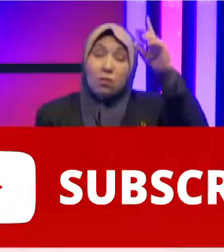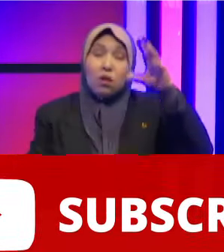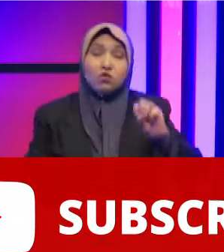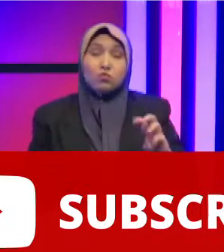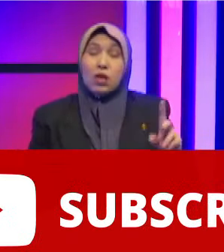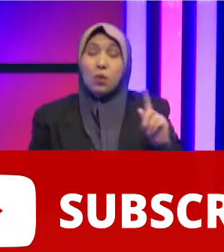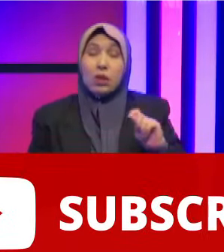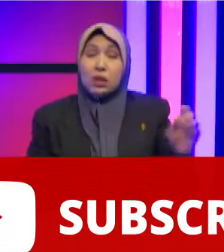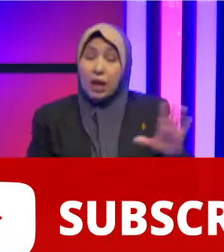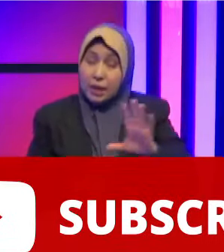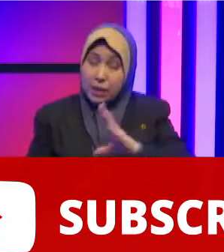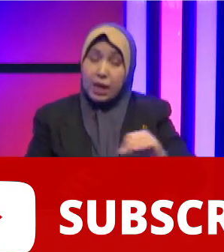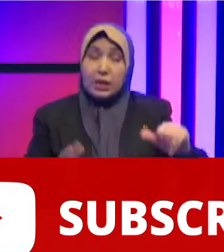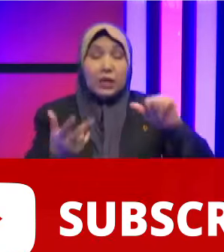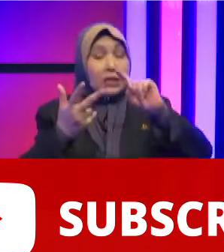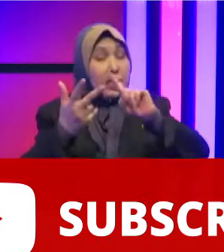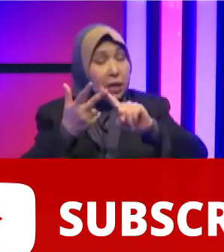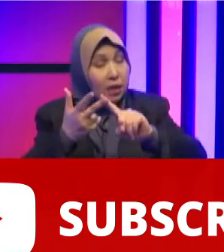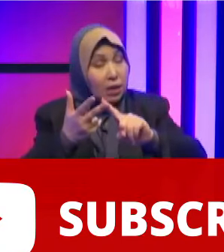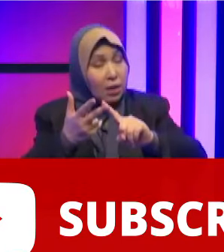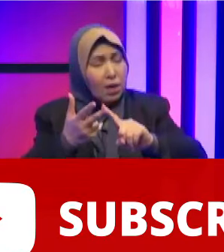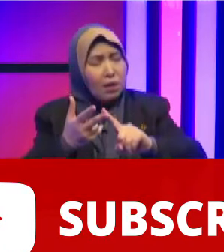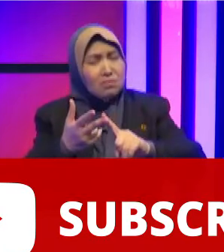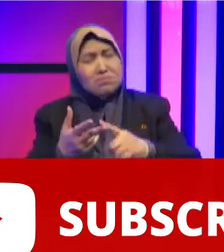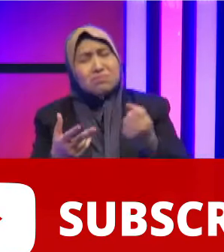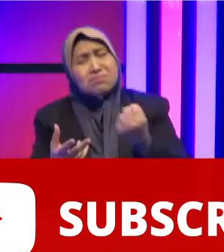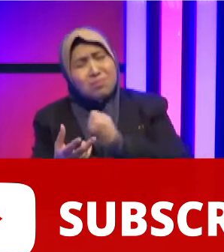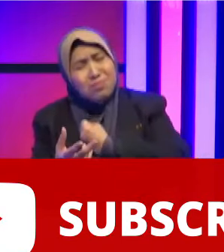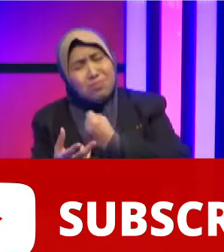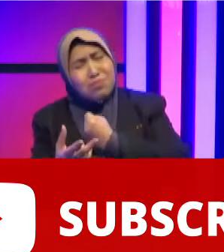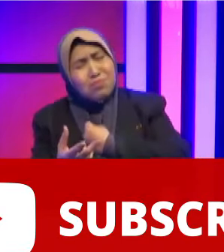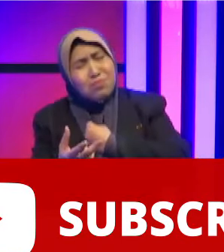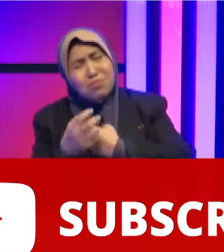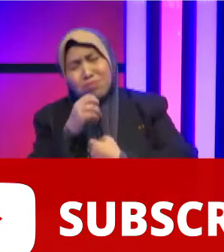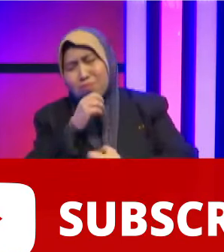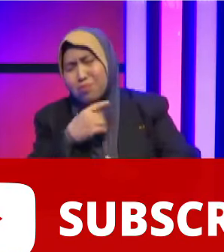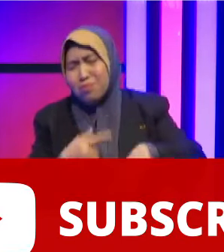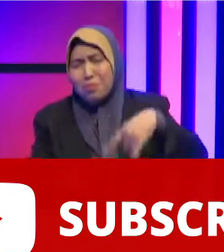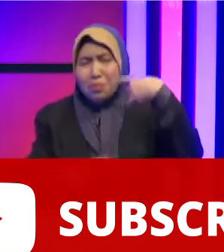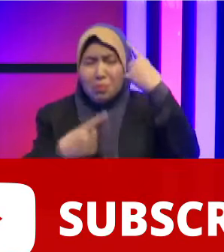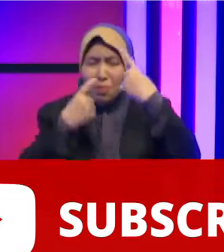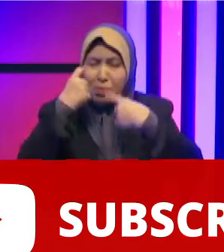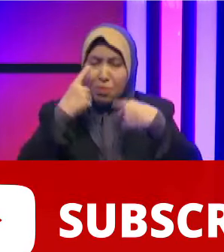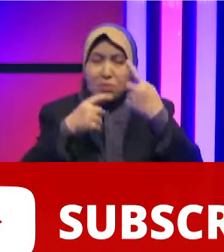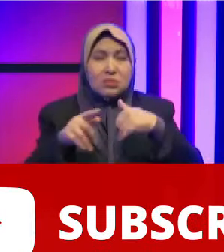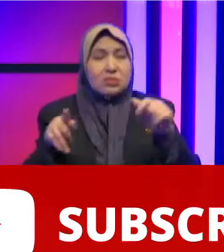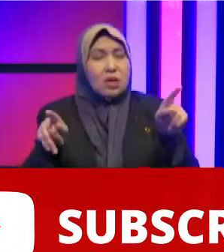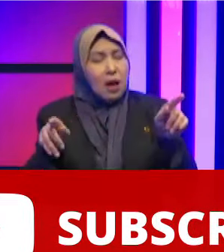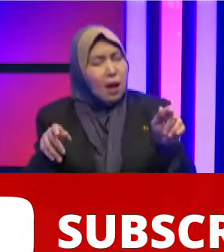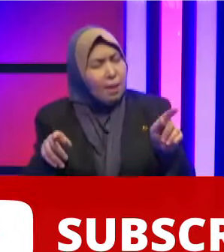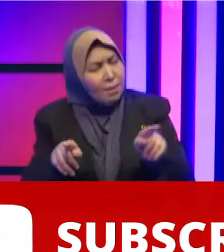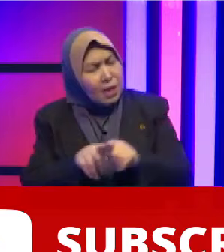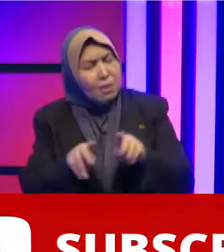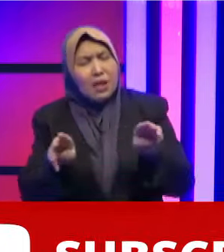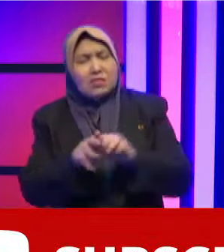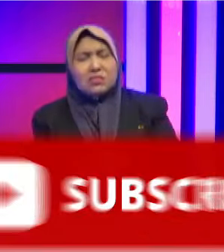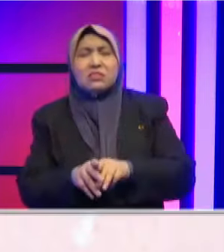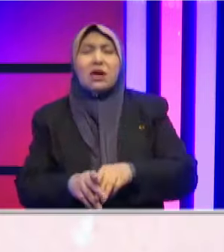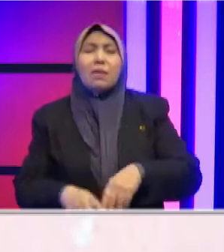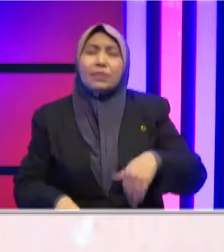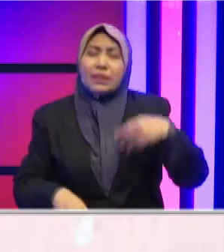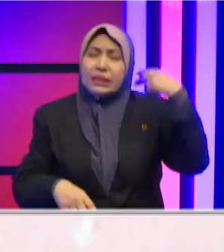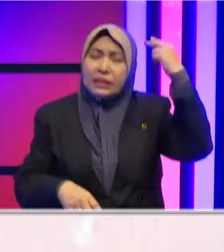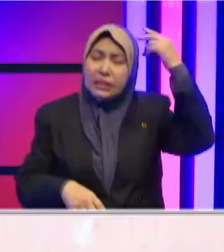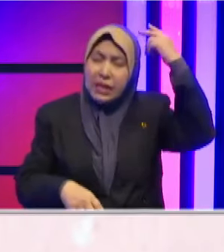wa ta'ala kemudian yang ketiga merintih disini seperti para nabi agar tidak merintih di